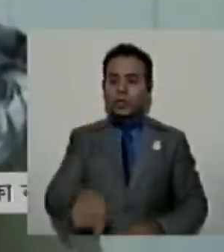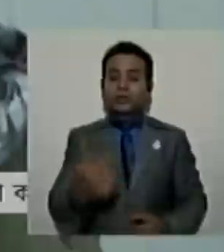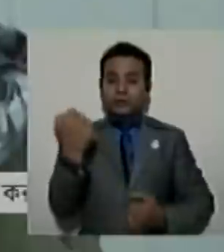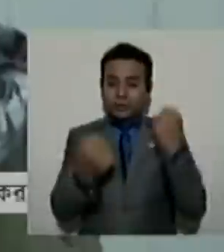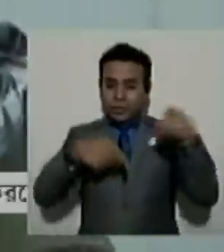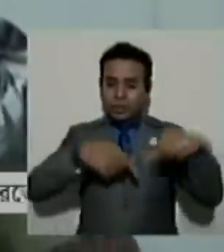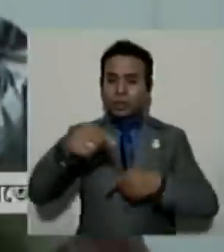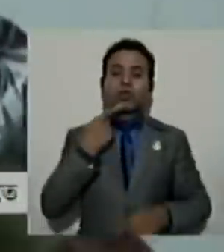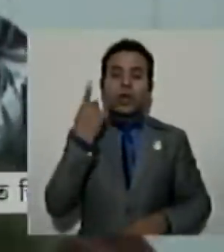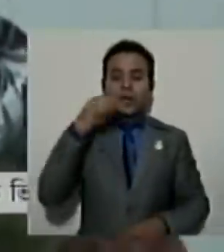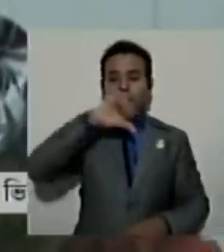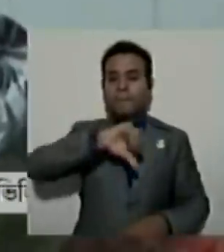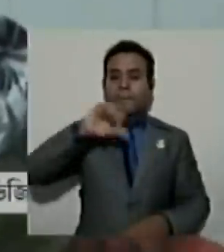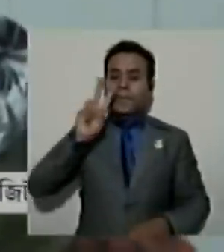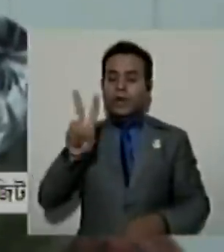3,27,580 জন।